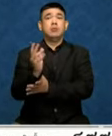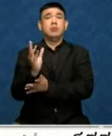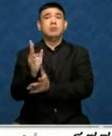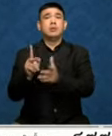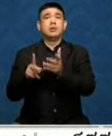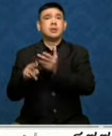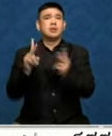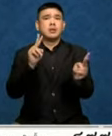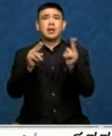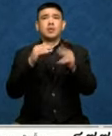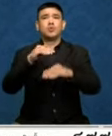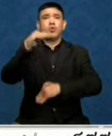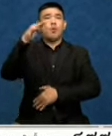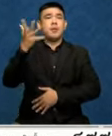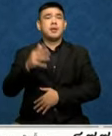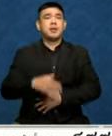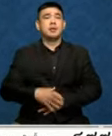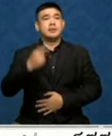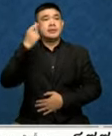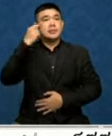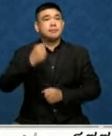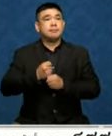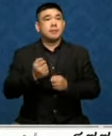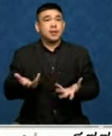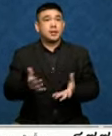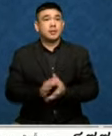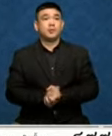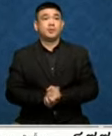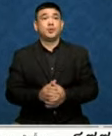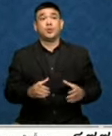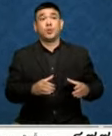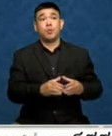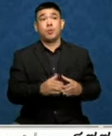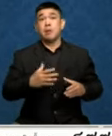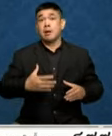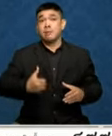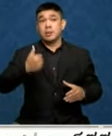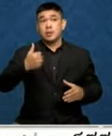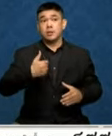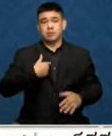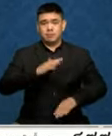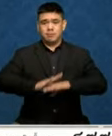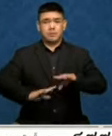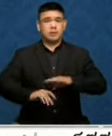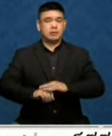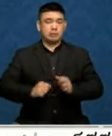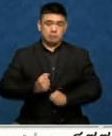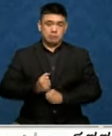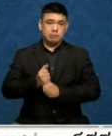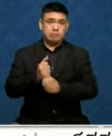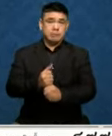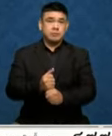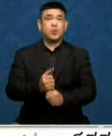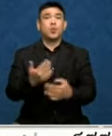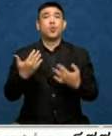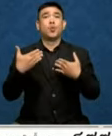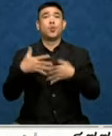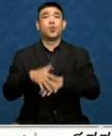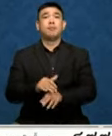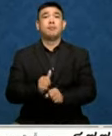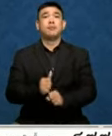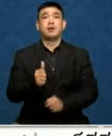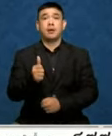ตัดแล้วเมื่อไหร่มันจะโตครับพรรคการเมืองก็เป็นเป็นเครื่องมือที่เขาต้องมาอยู่ในมาทำงานด้วยกันเพราะ